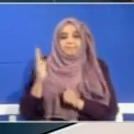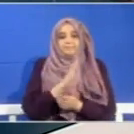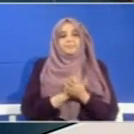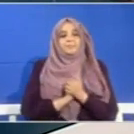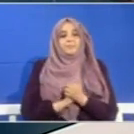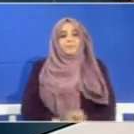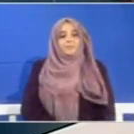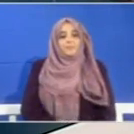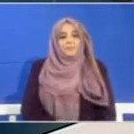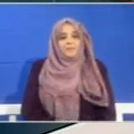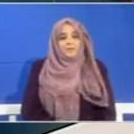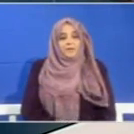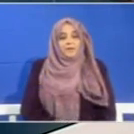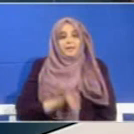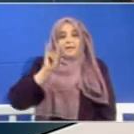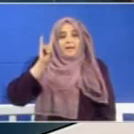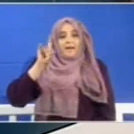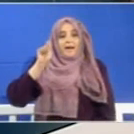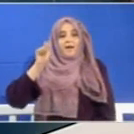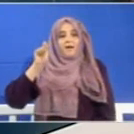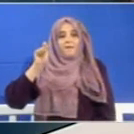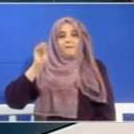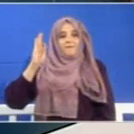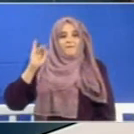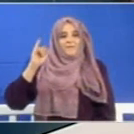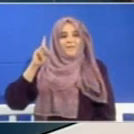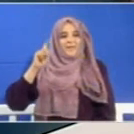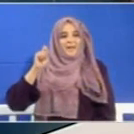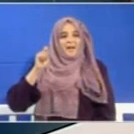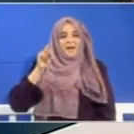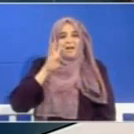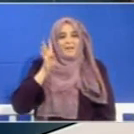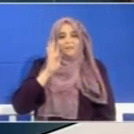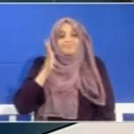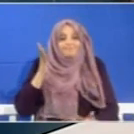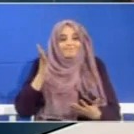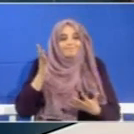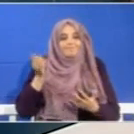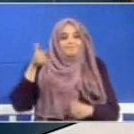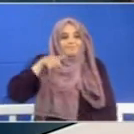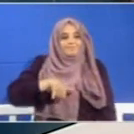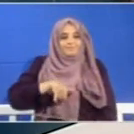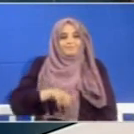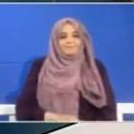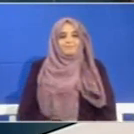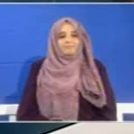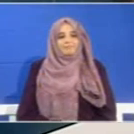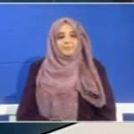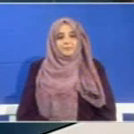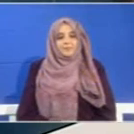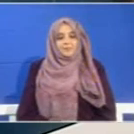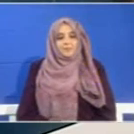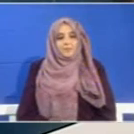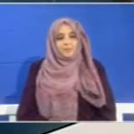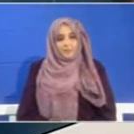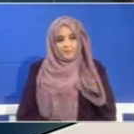مكالمه. حفيظة من عين الدفلة. لا تنقطع مكالمة الأخت حفيظة من عين الدفلة. لا بأس.